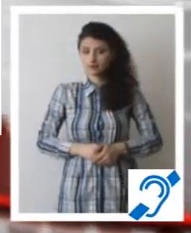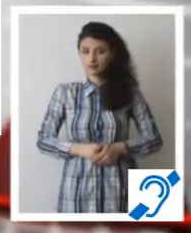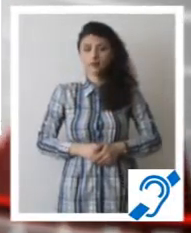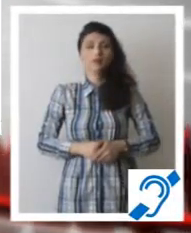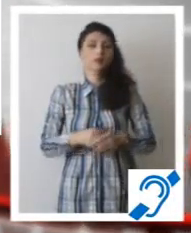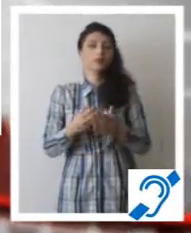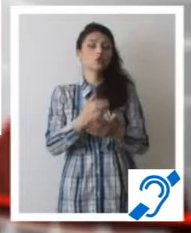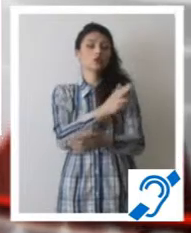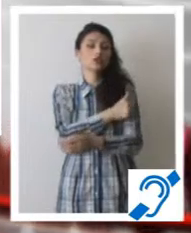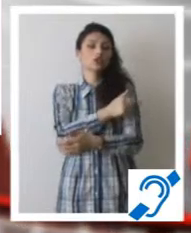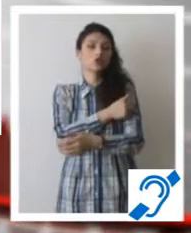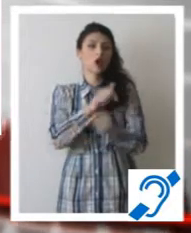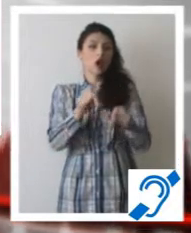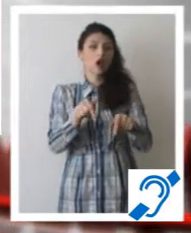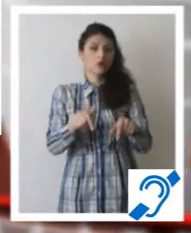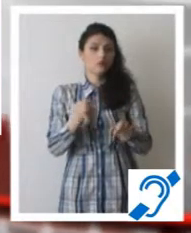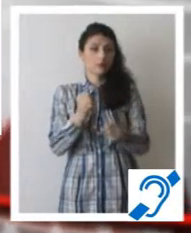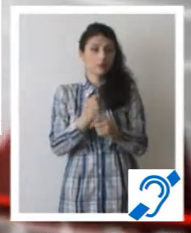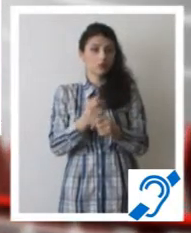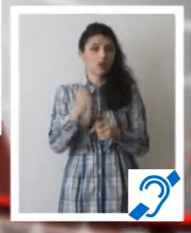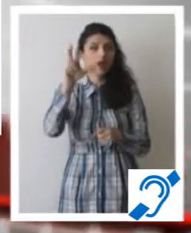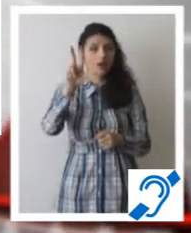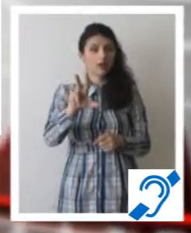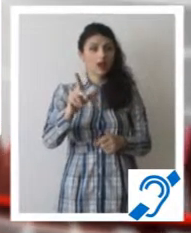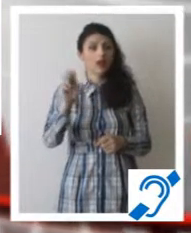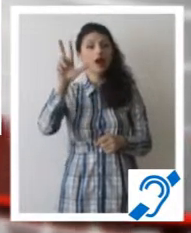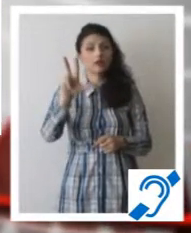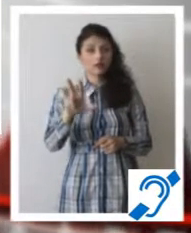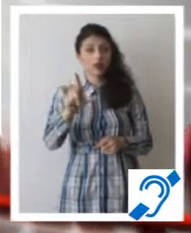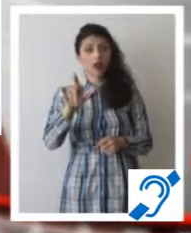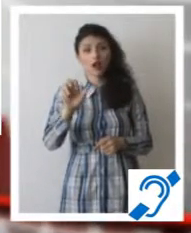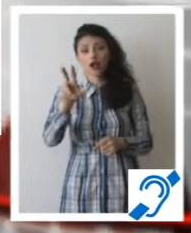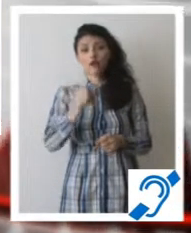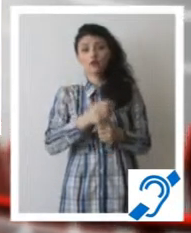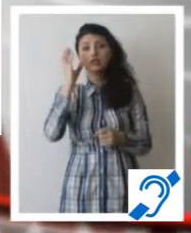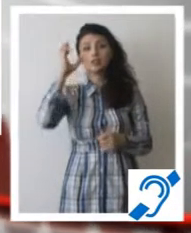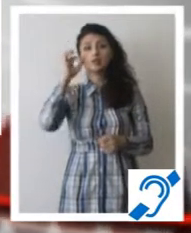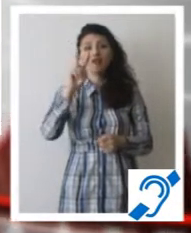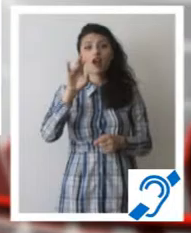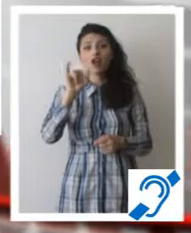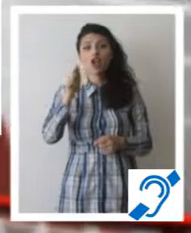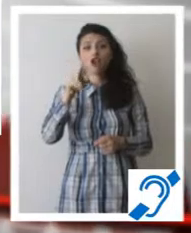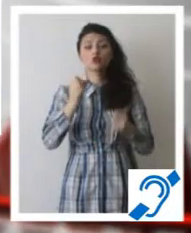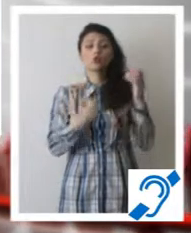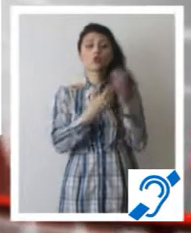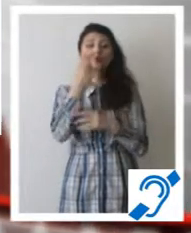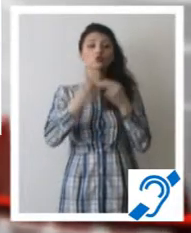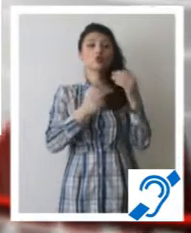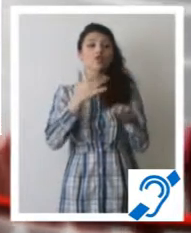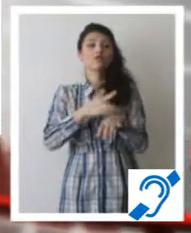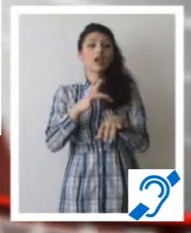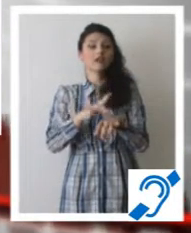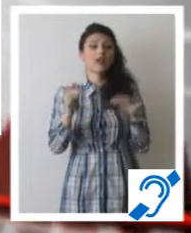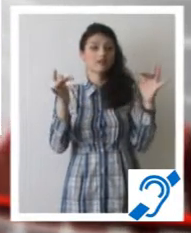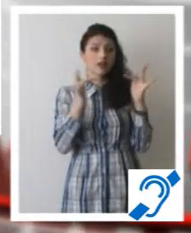Colegiul Național din Nicu Golescu, actualul lider al seriei a treia din Liga a treia, a disputat sâmbătă la Valea Iașului un nou joc de verificare în